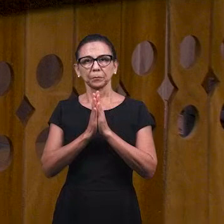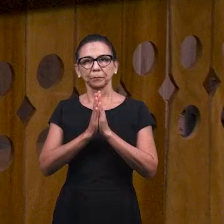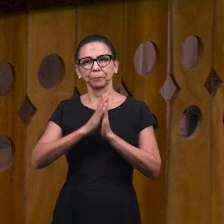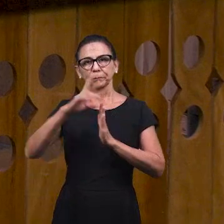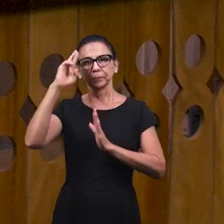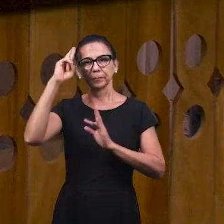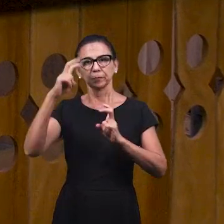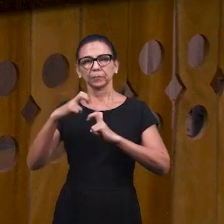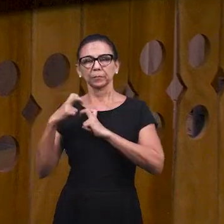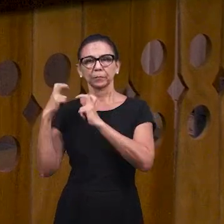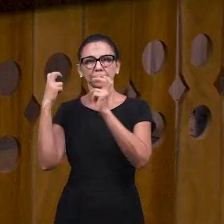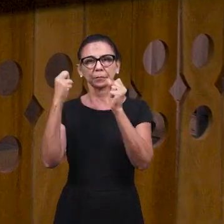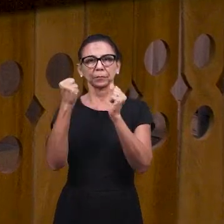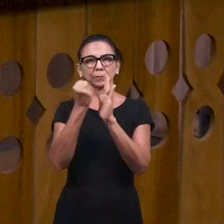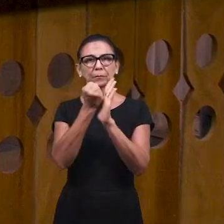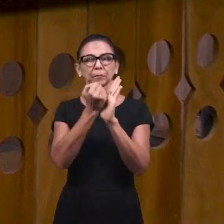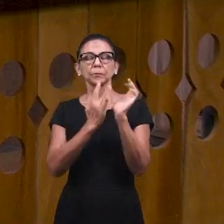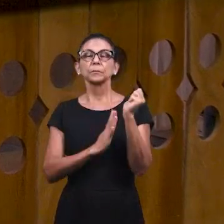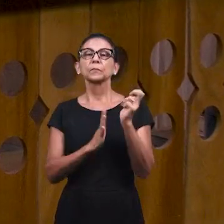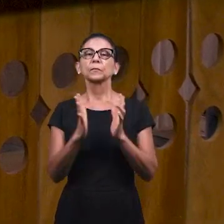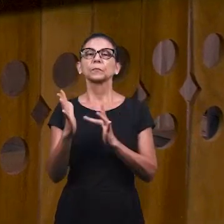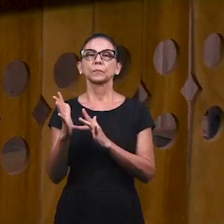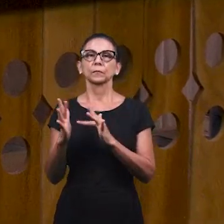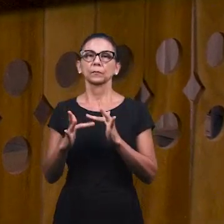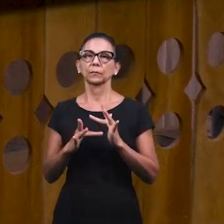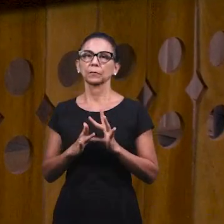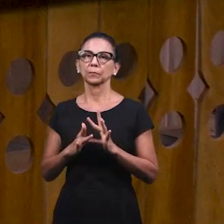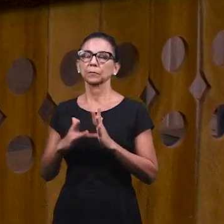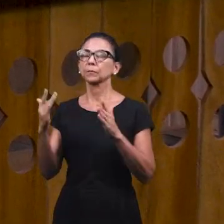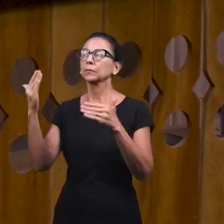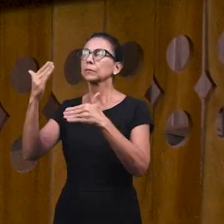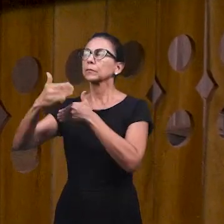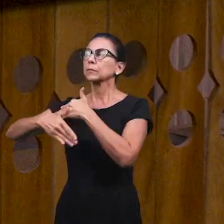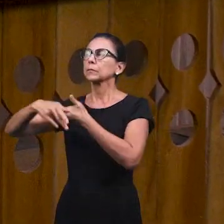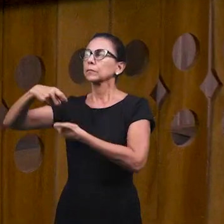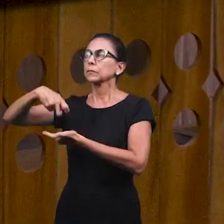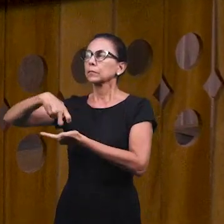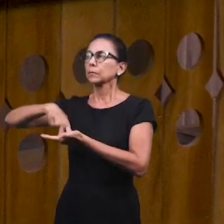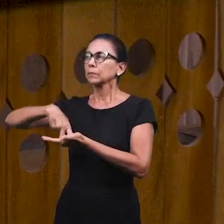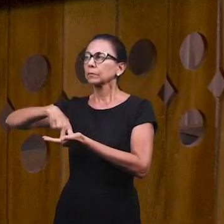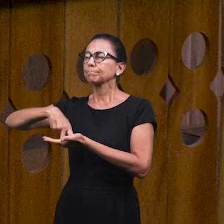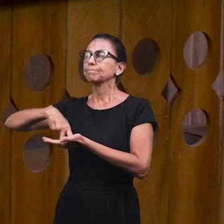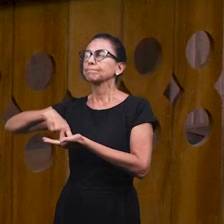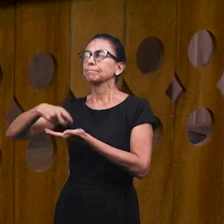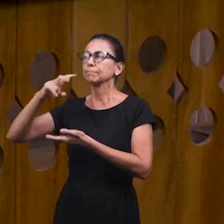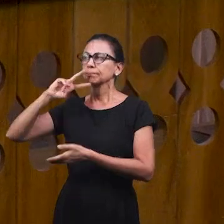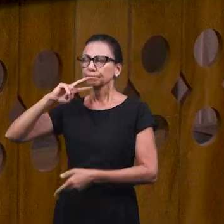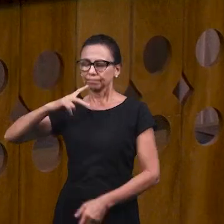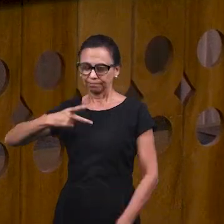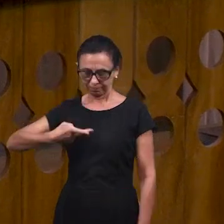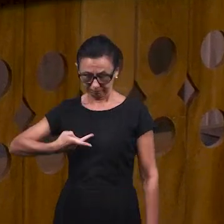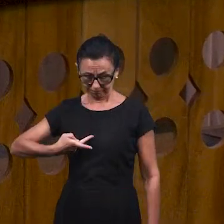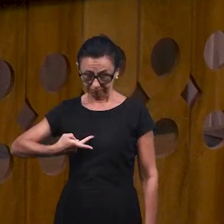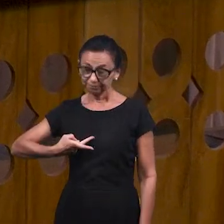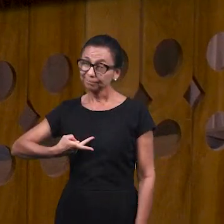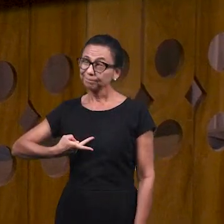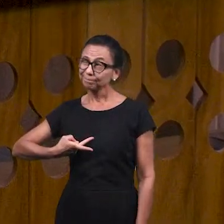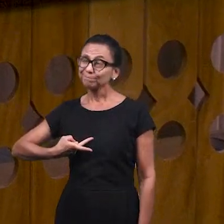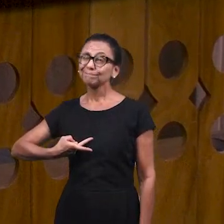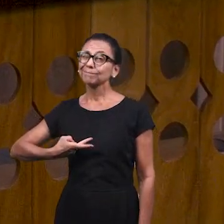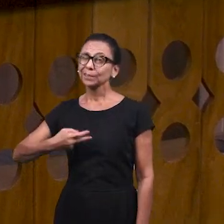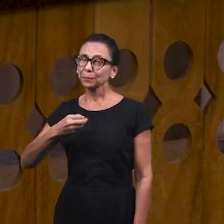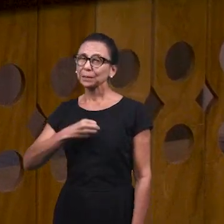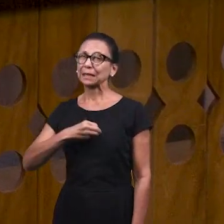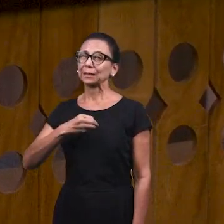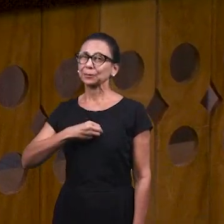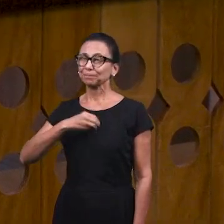Seigneur, nous prions par le pouvoir qui est dans le sang du Seigneur Jésus. Nous nous prosternons devant toi en reconnaissant que nous sommes pécheurs, imparfaits,